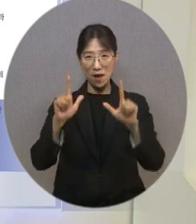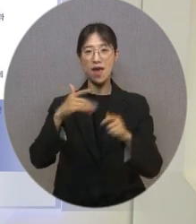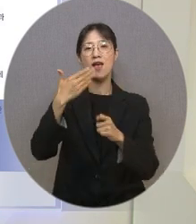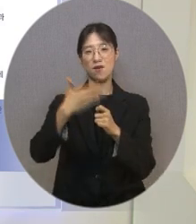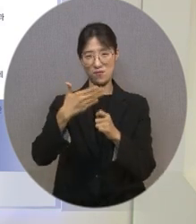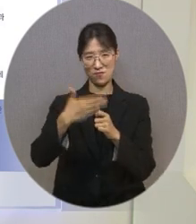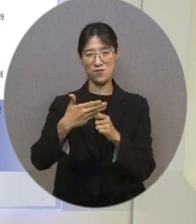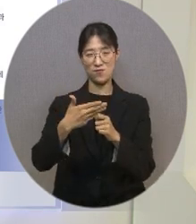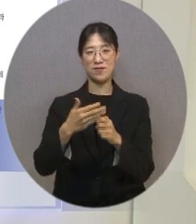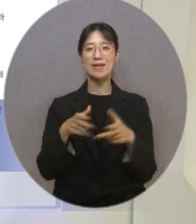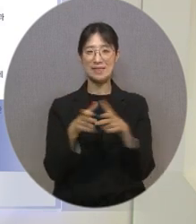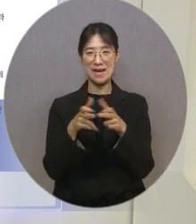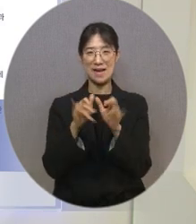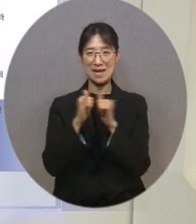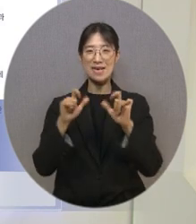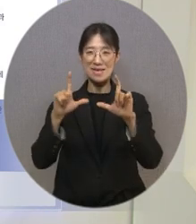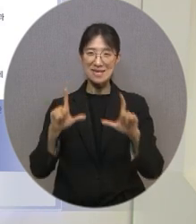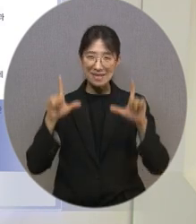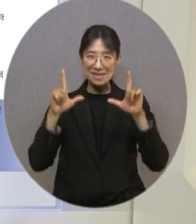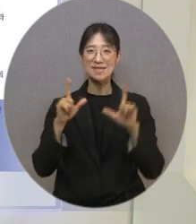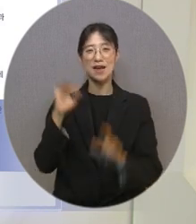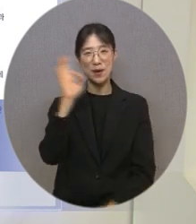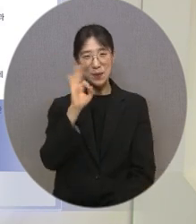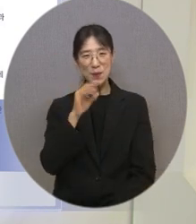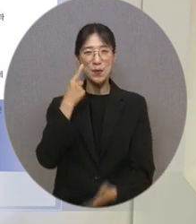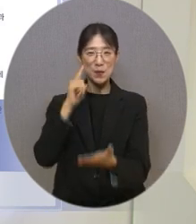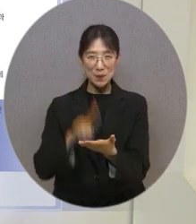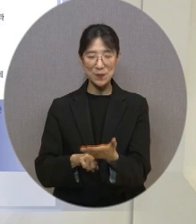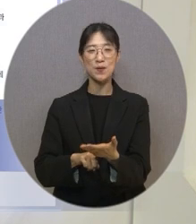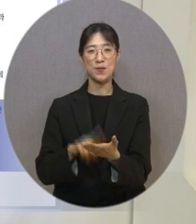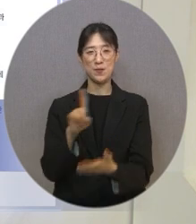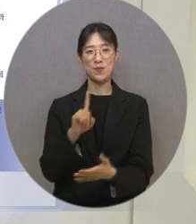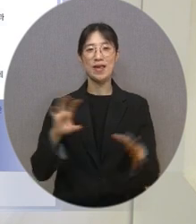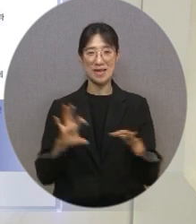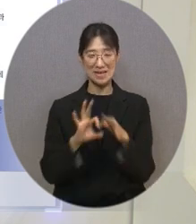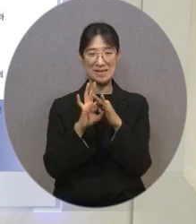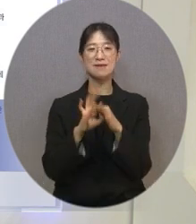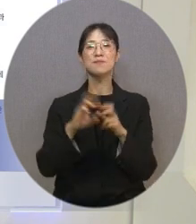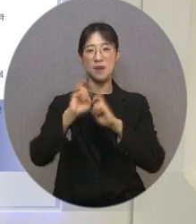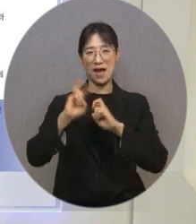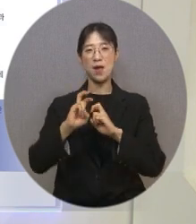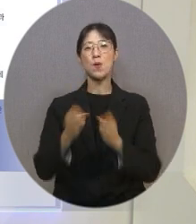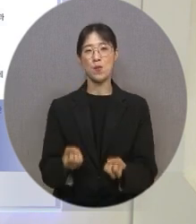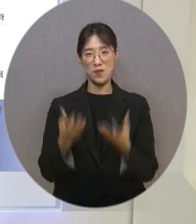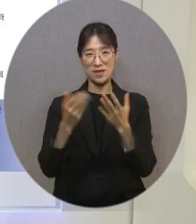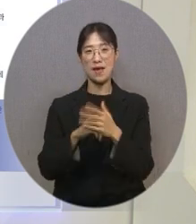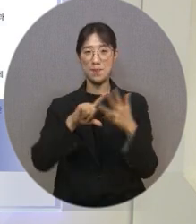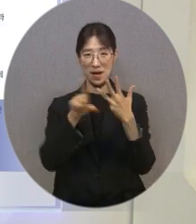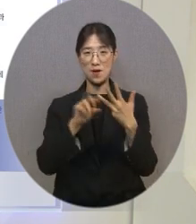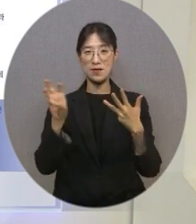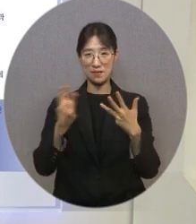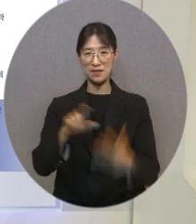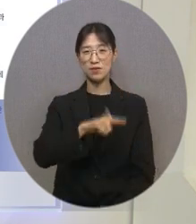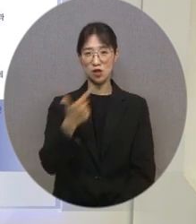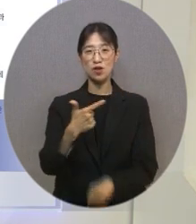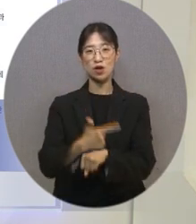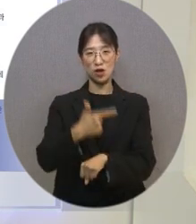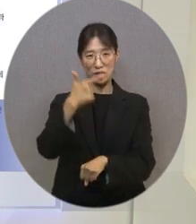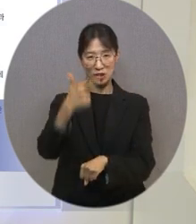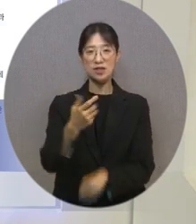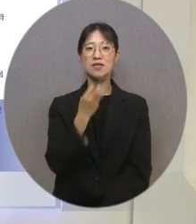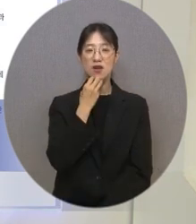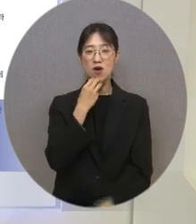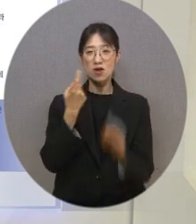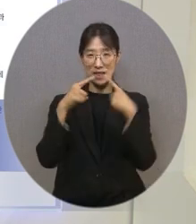9회째를 맞는 장애 인스타 발굴 프로젝트이 가요제가 오는 8월 30일 저녁 6시